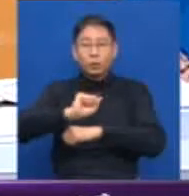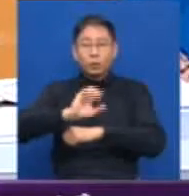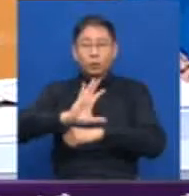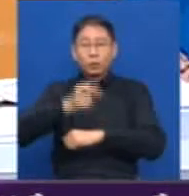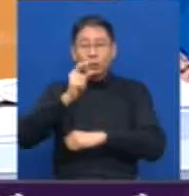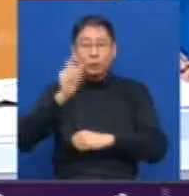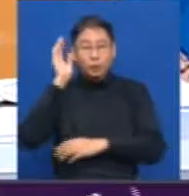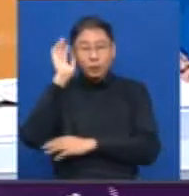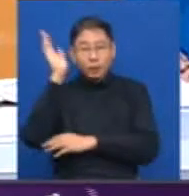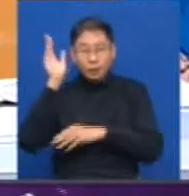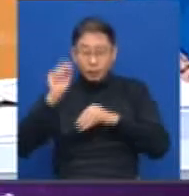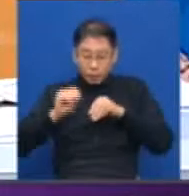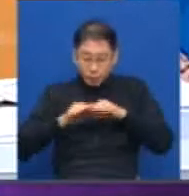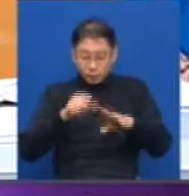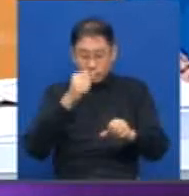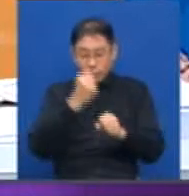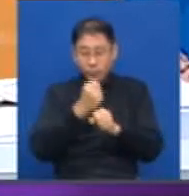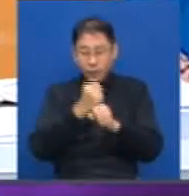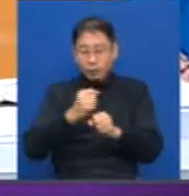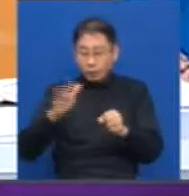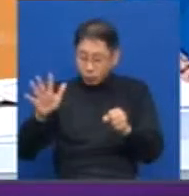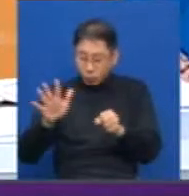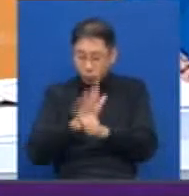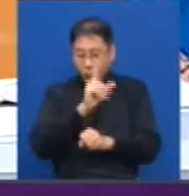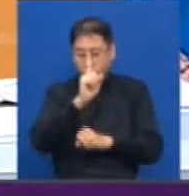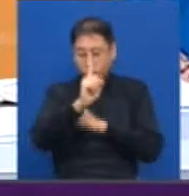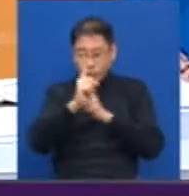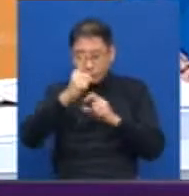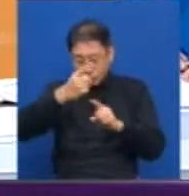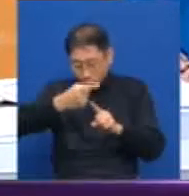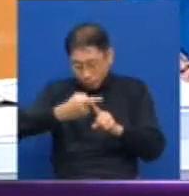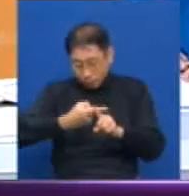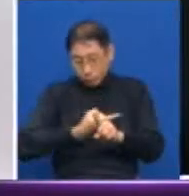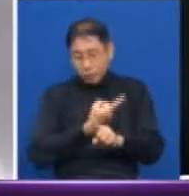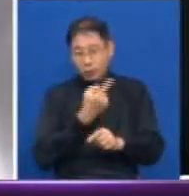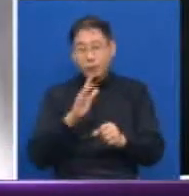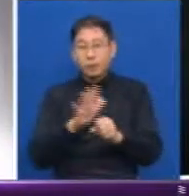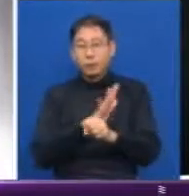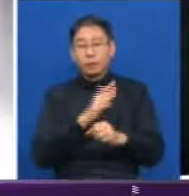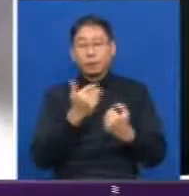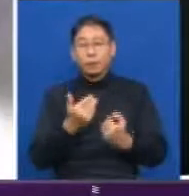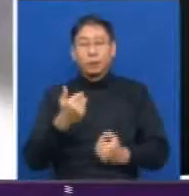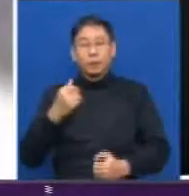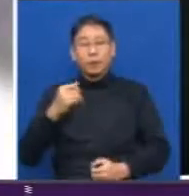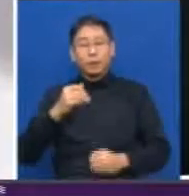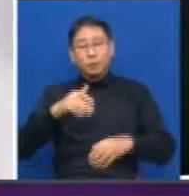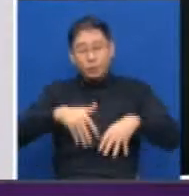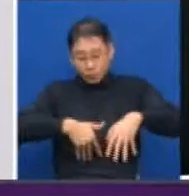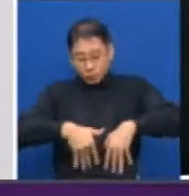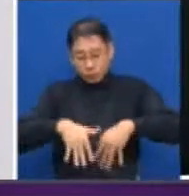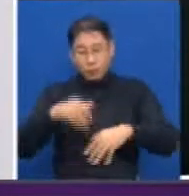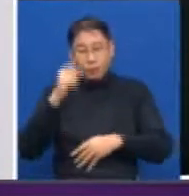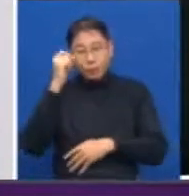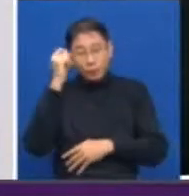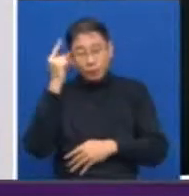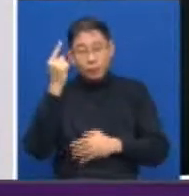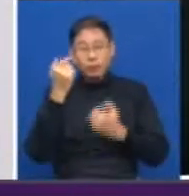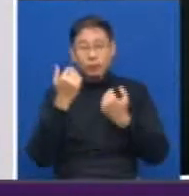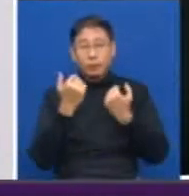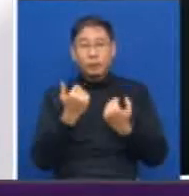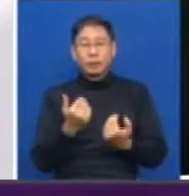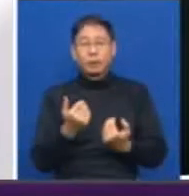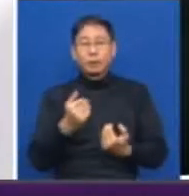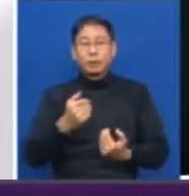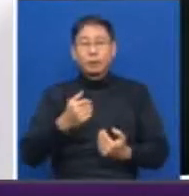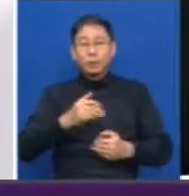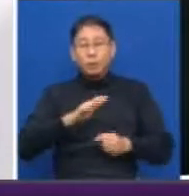แถลงผลการทำงานครบรอบ 1เดือนให้กับประชาชนรวมถึงสื่อมวลชนได้เข้าใจด้วยซึ่งทางหัวหน้าคสชเองนะคะก็บอกว่า